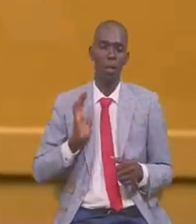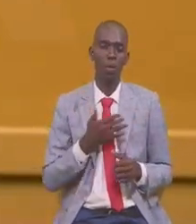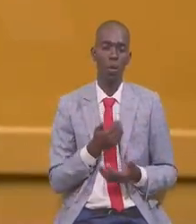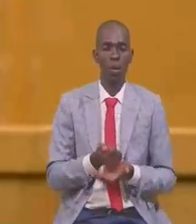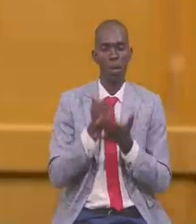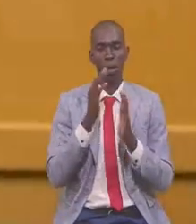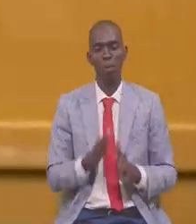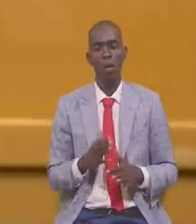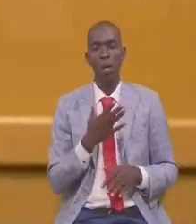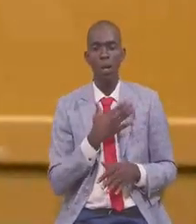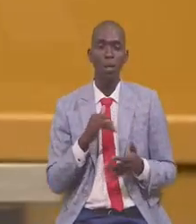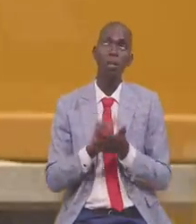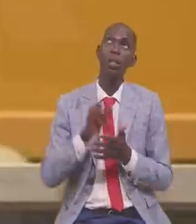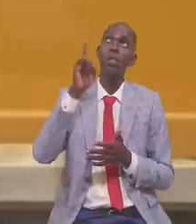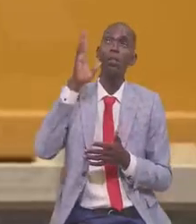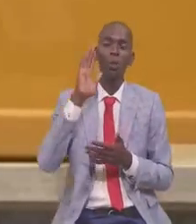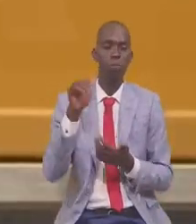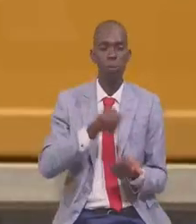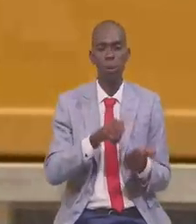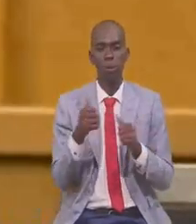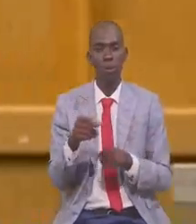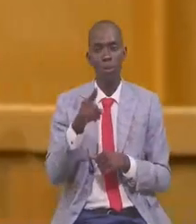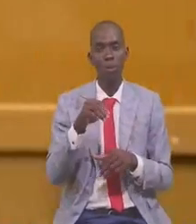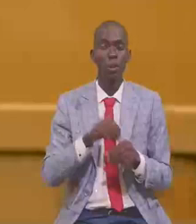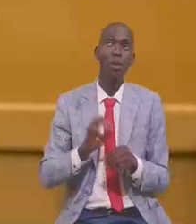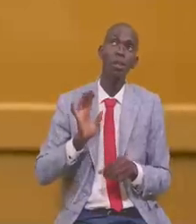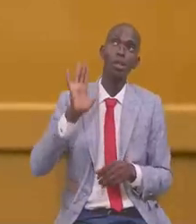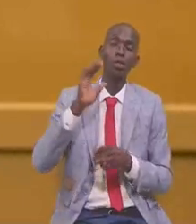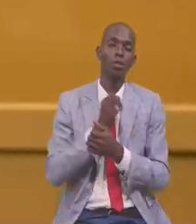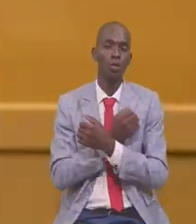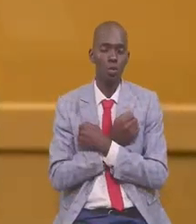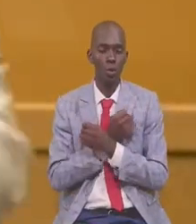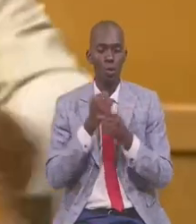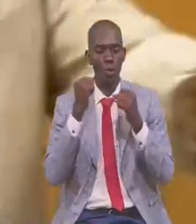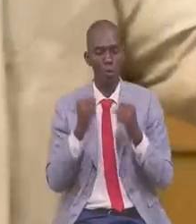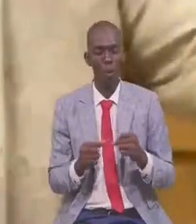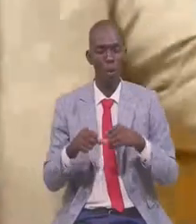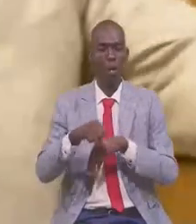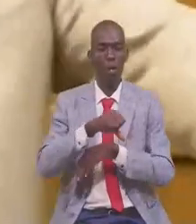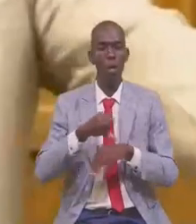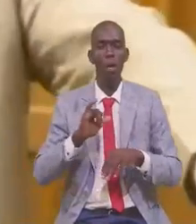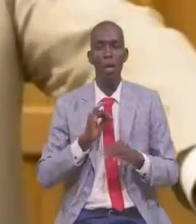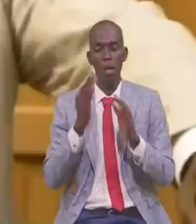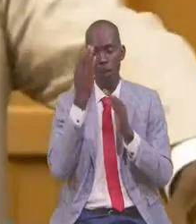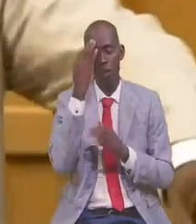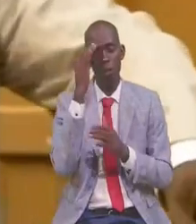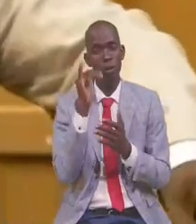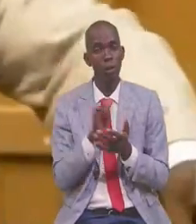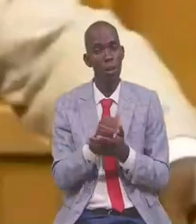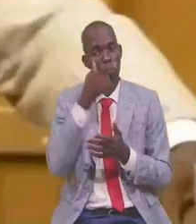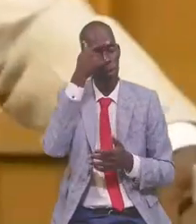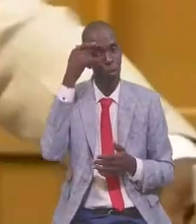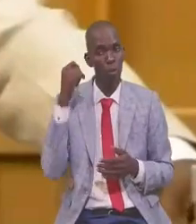te baptise dans son amour, dans sa puissance, dans son onction. Et je sais, parce que tu es